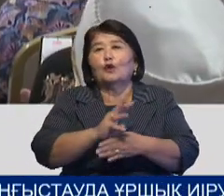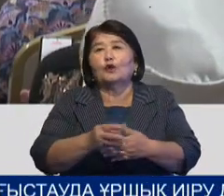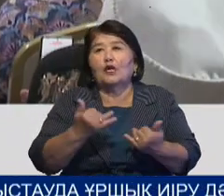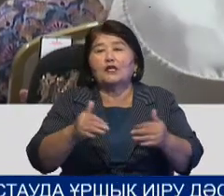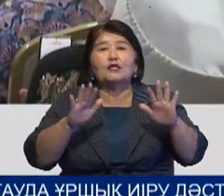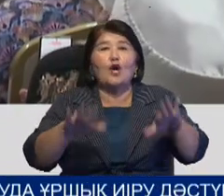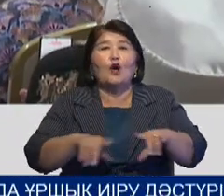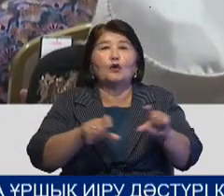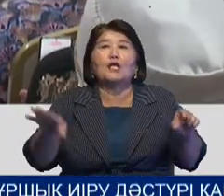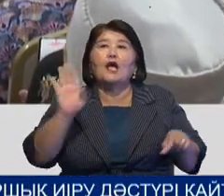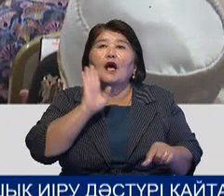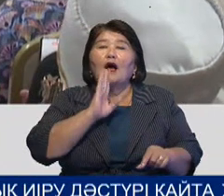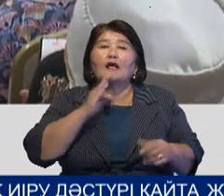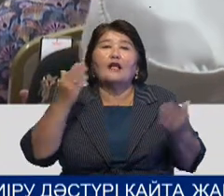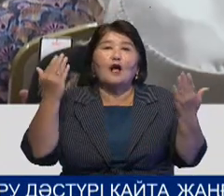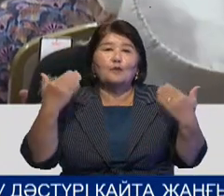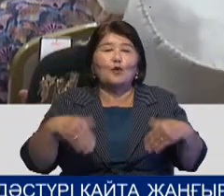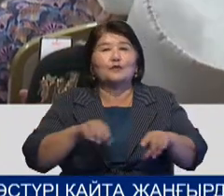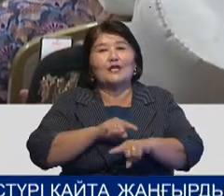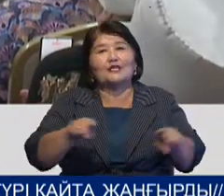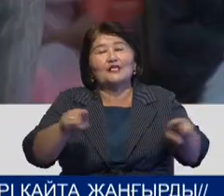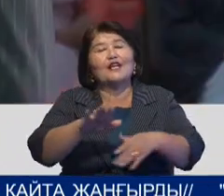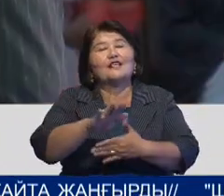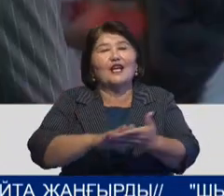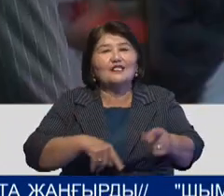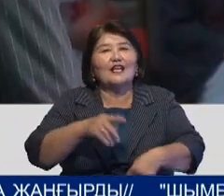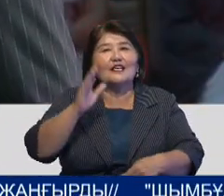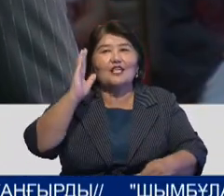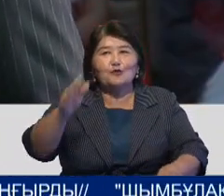еткен орталық ана болмысын насихаттауды жалғастыра бермек.